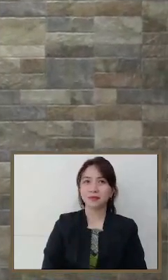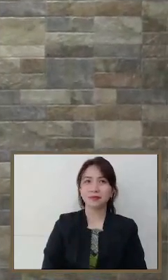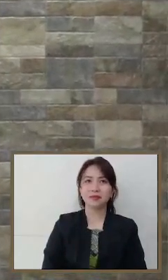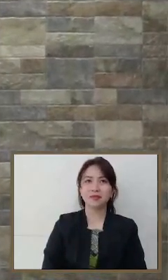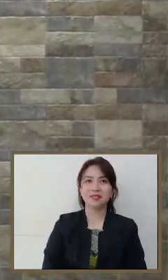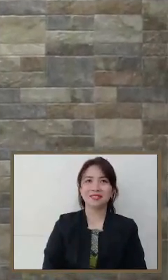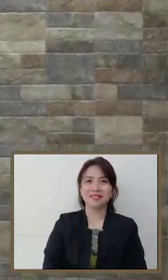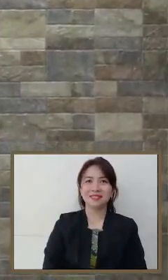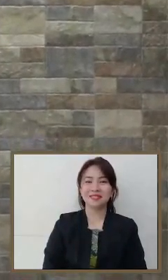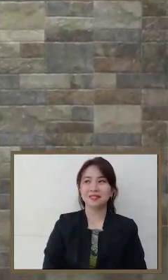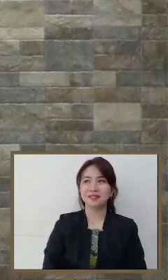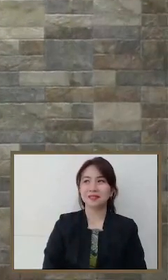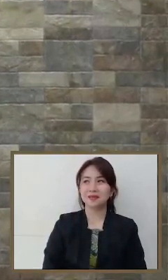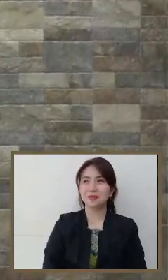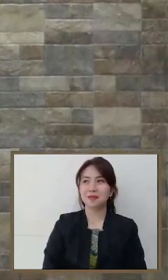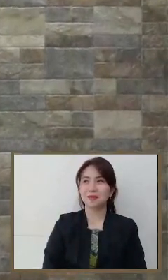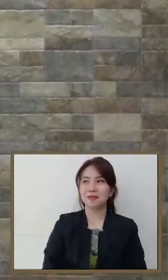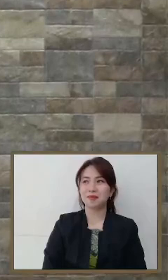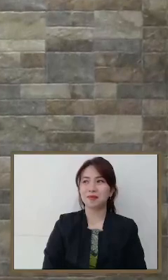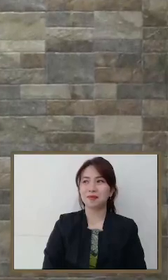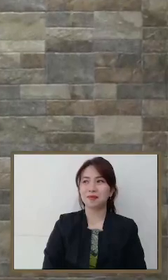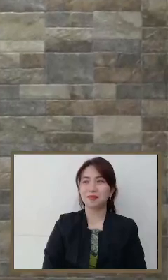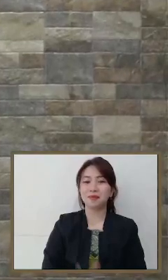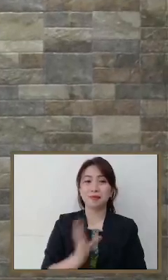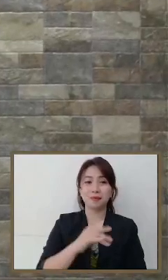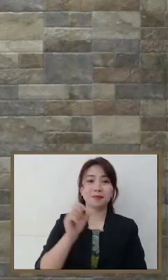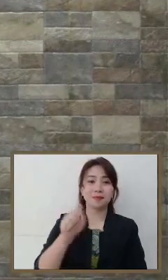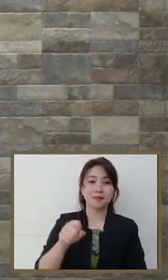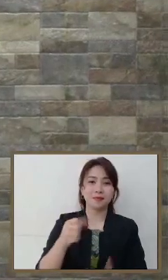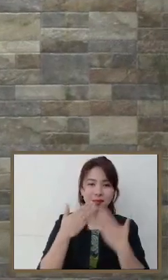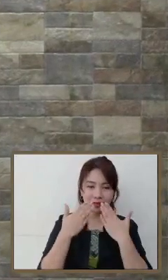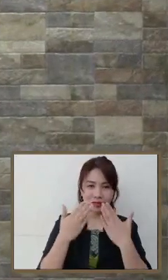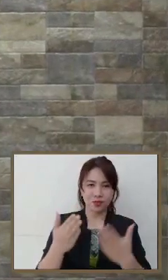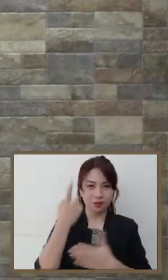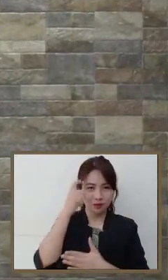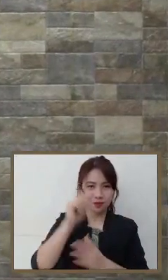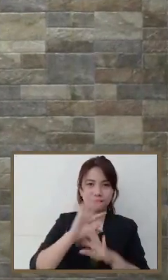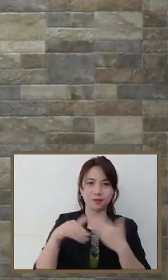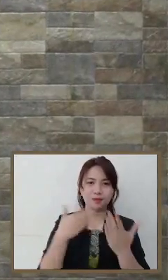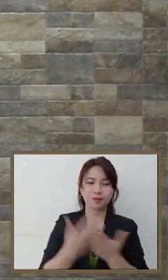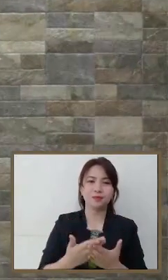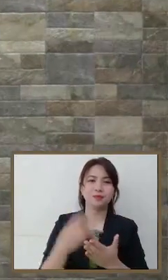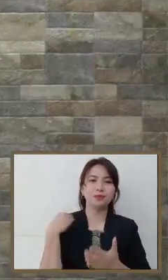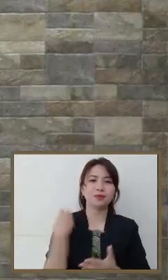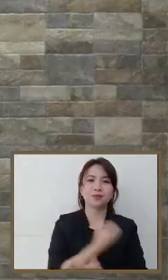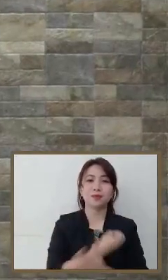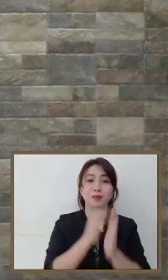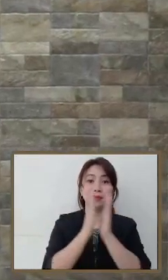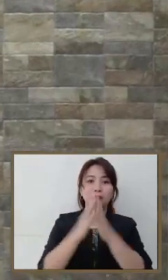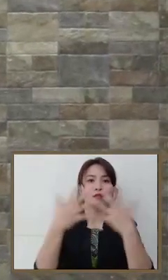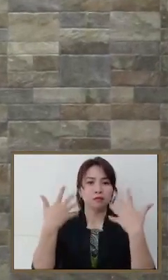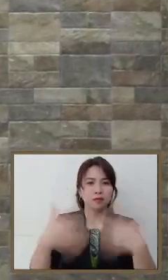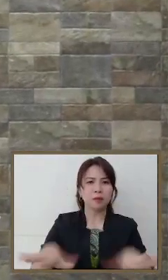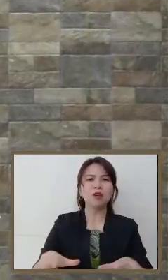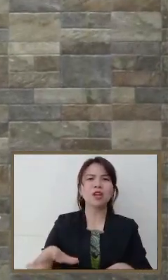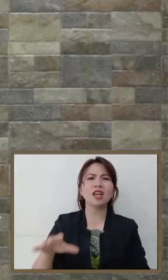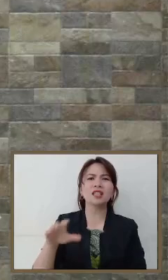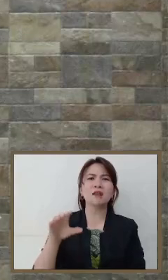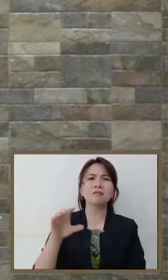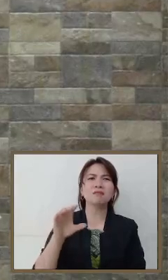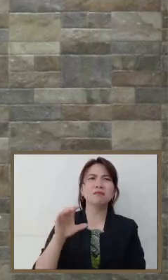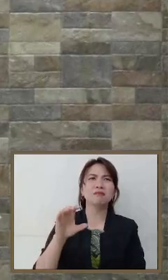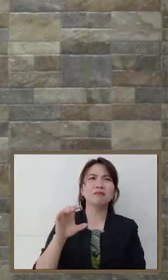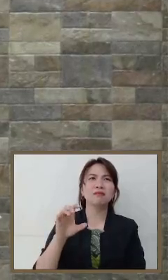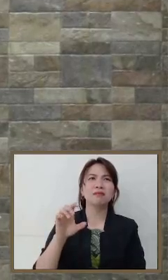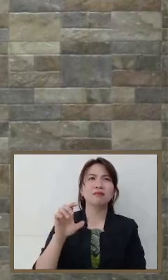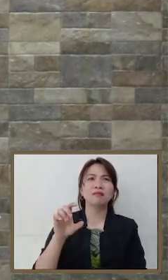mga estudyante at ah Salamat po sa inyo pong panalangin at na nagtapos na pong oral exam ng mga estudyante po ng